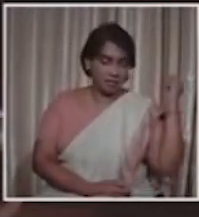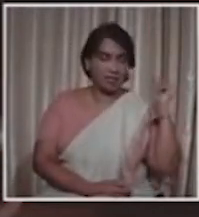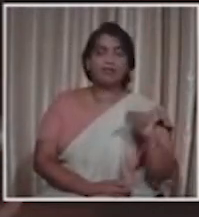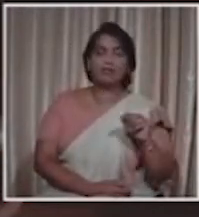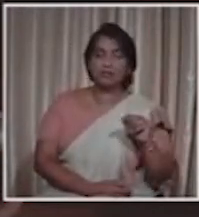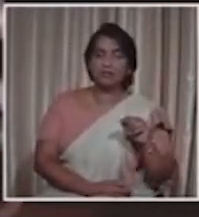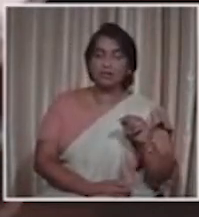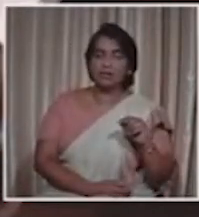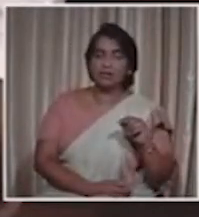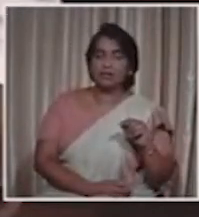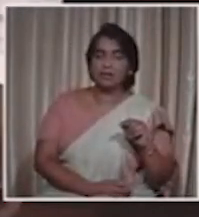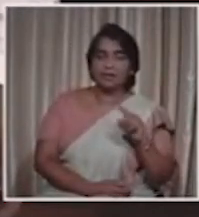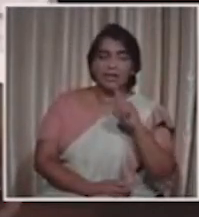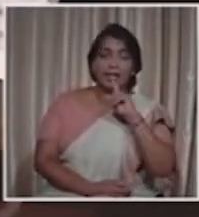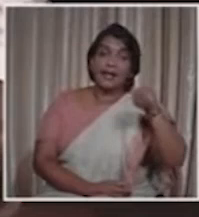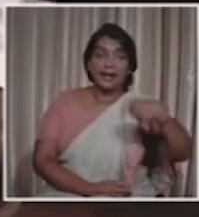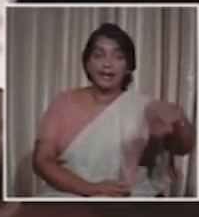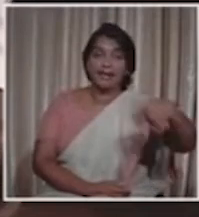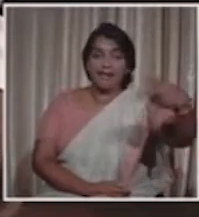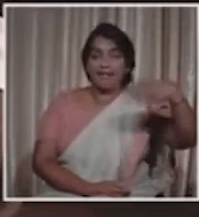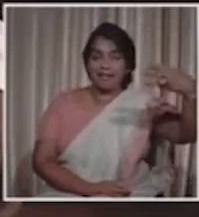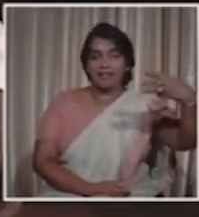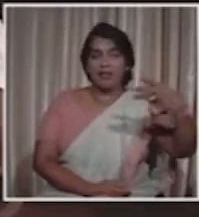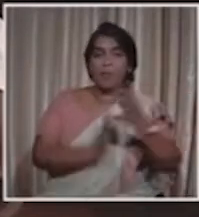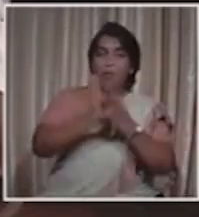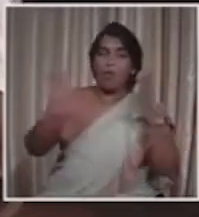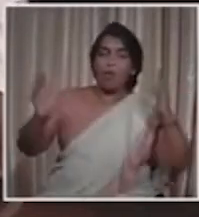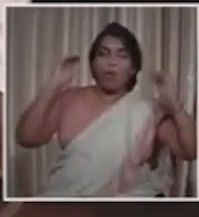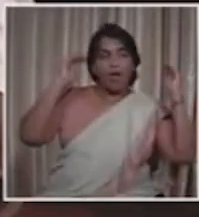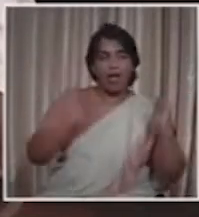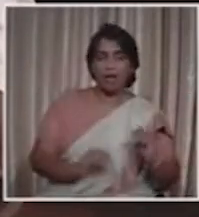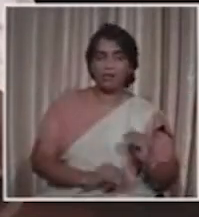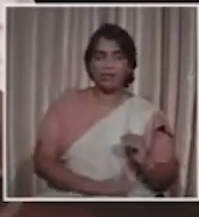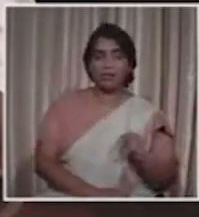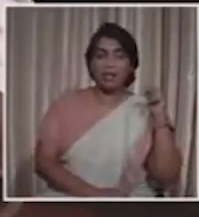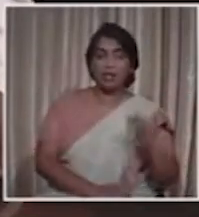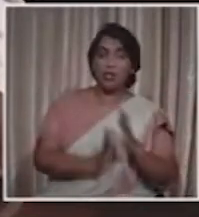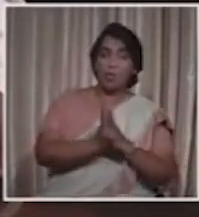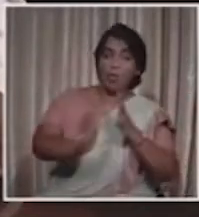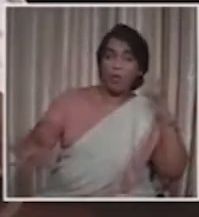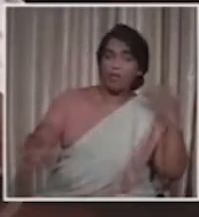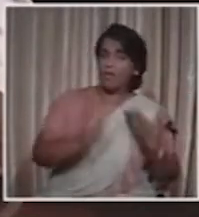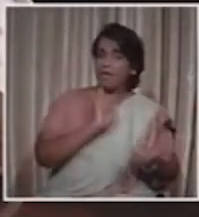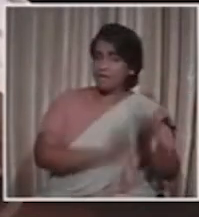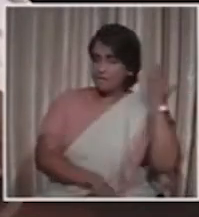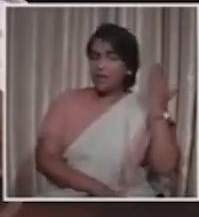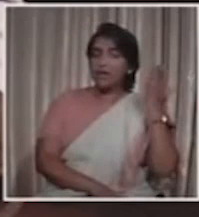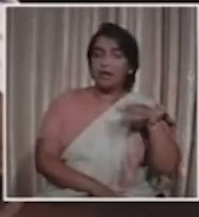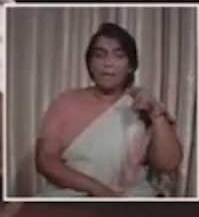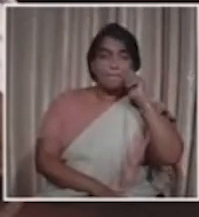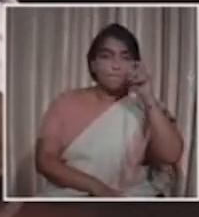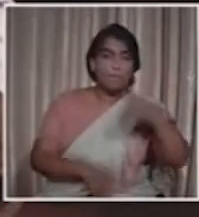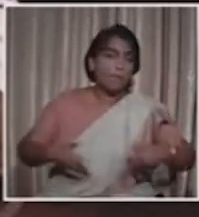nikam metanta awilla kiyanne ba heta anidda wenakota polling adu wenoy kiyala dan pollinga wedi dan minissu